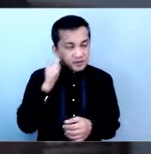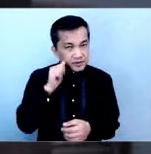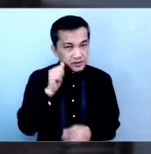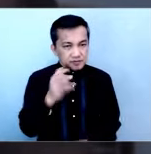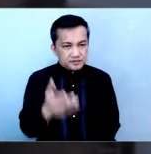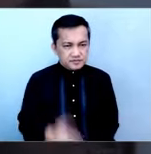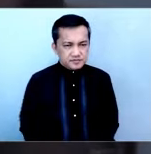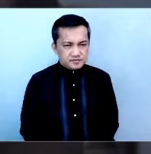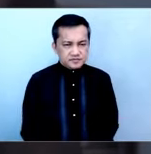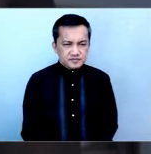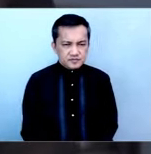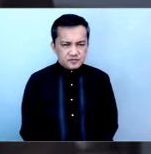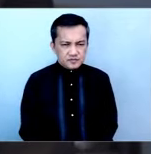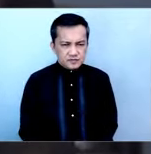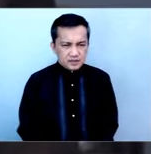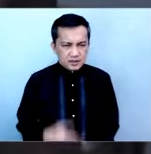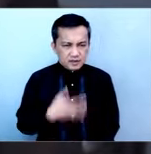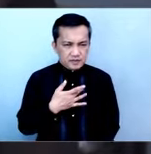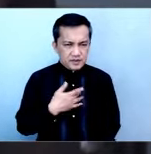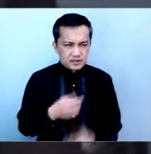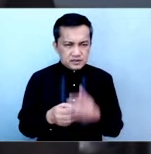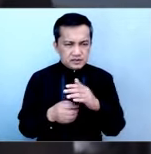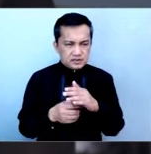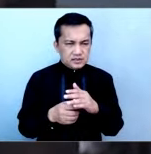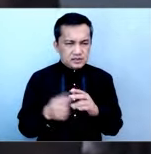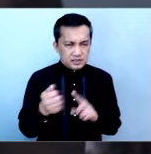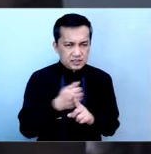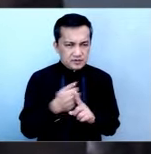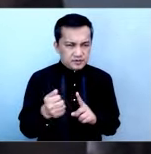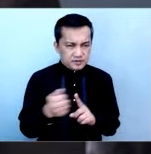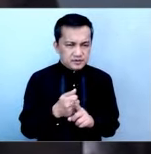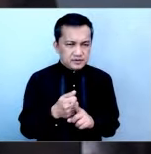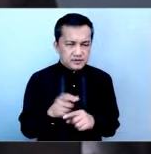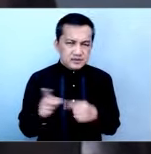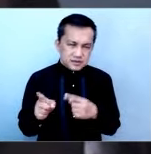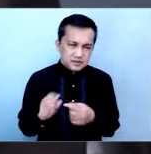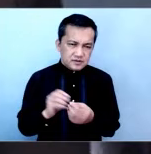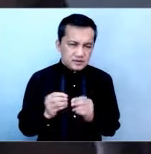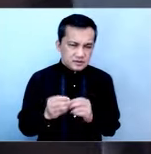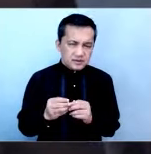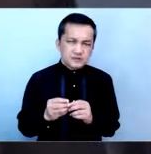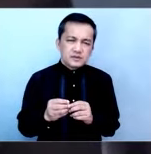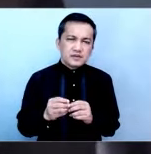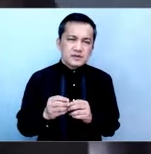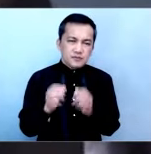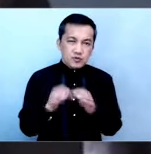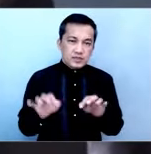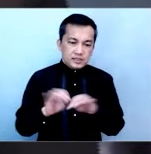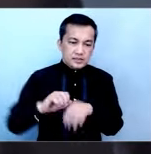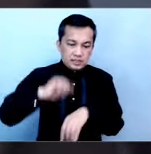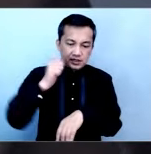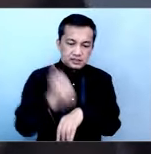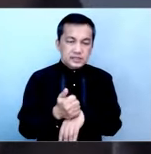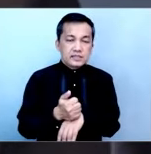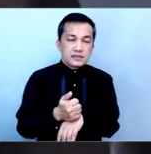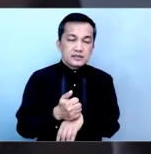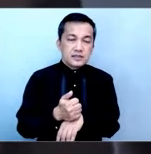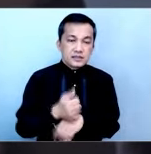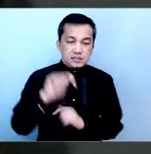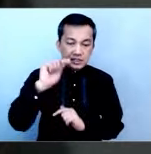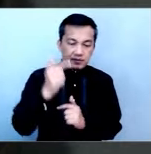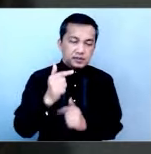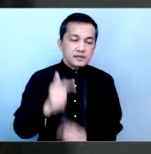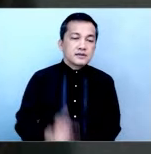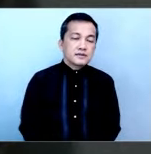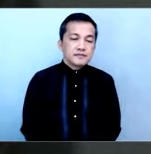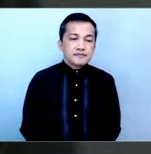pag feeling nila inaabuso na sila, number one, set boundary. Boundary is very important, meaning set limits. Kung sa tingin natin ay